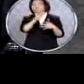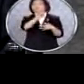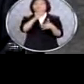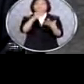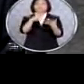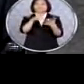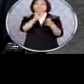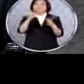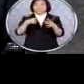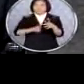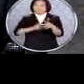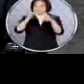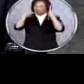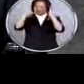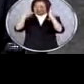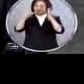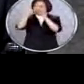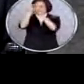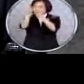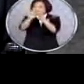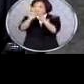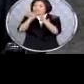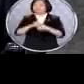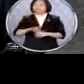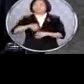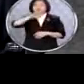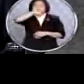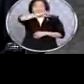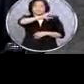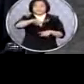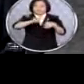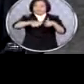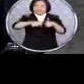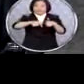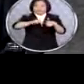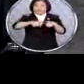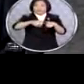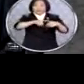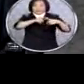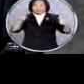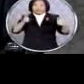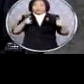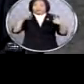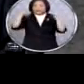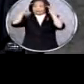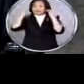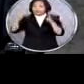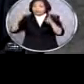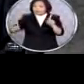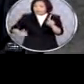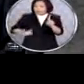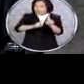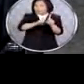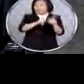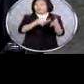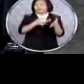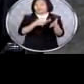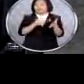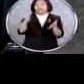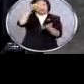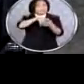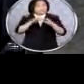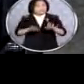度。那就是现在台湾的大的企业已经被韩国追上，而我们到目前为止，政